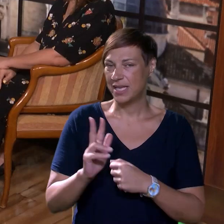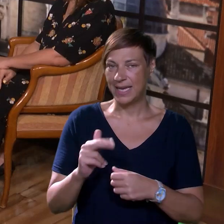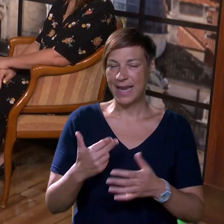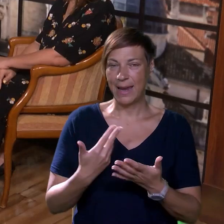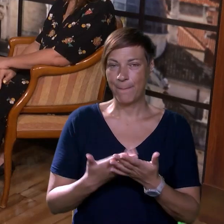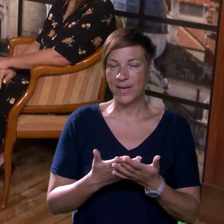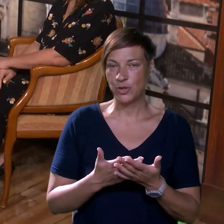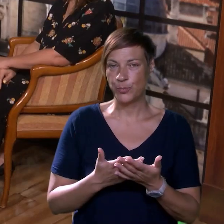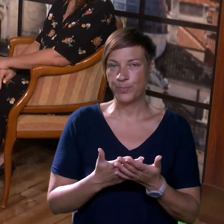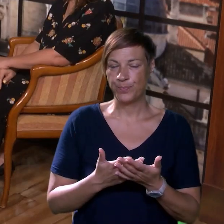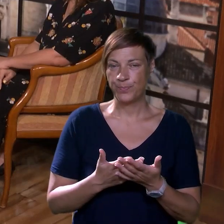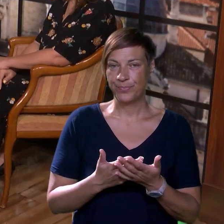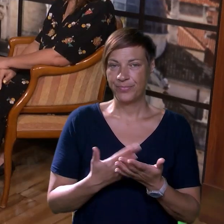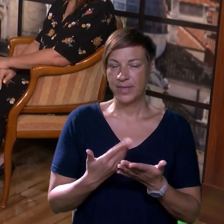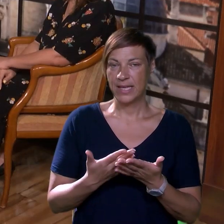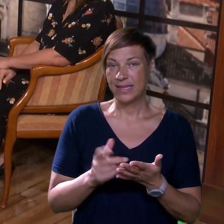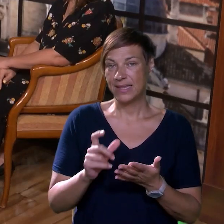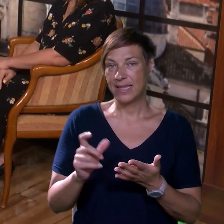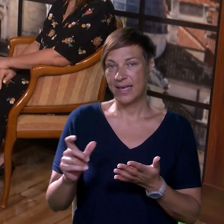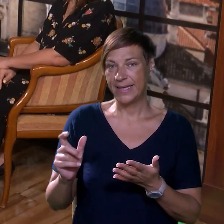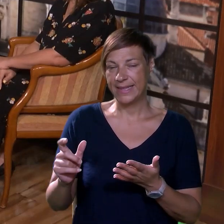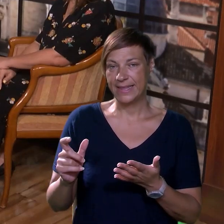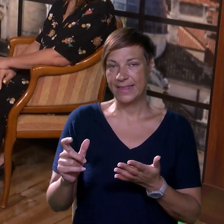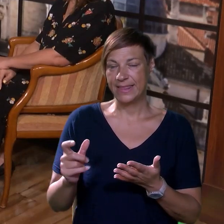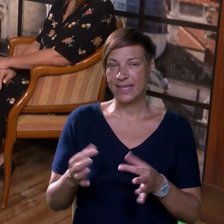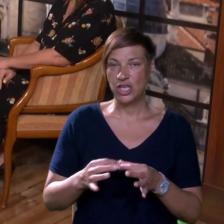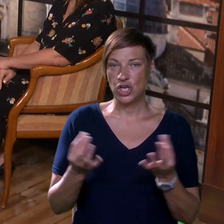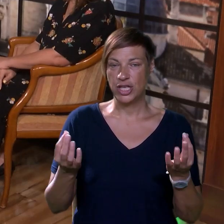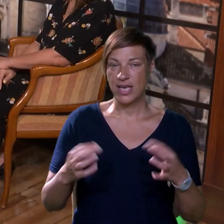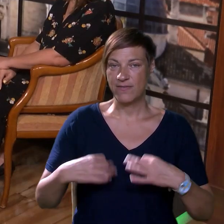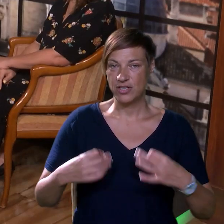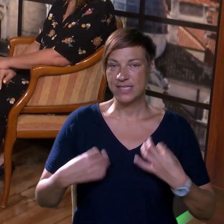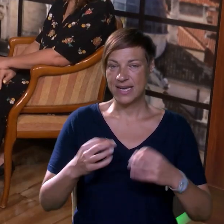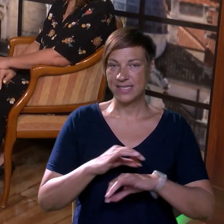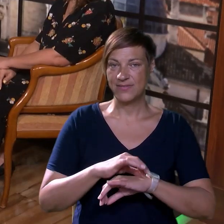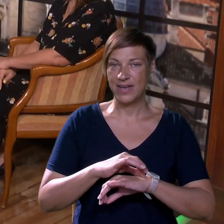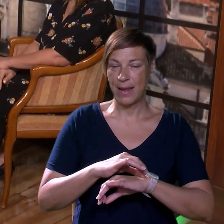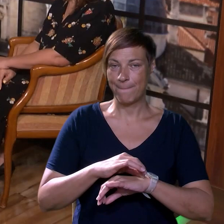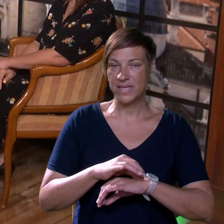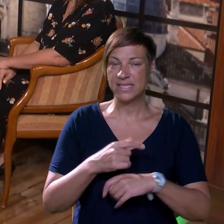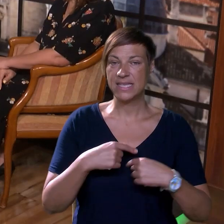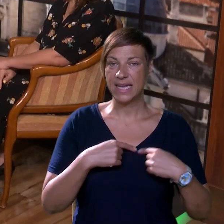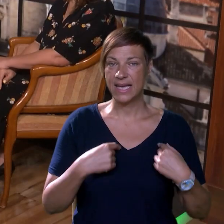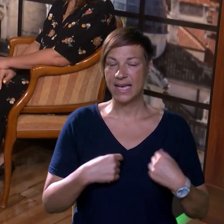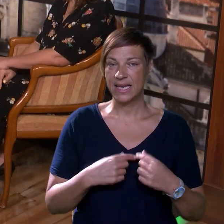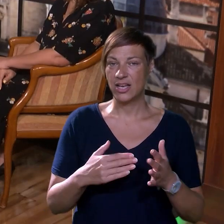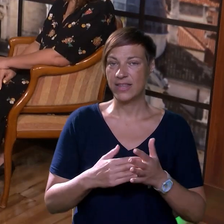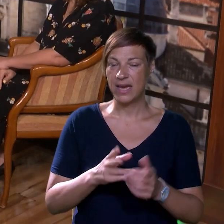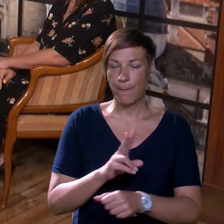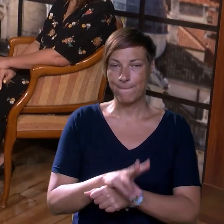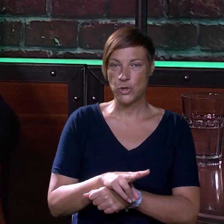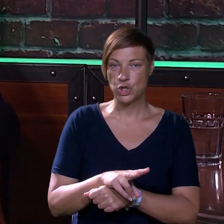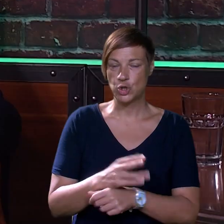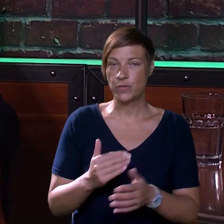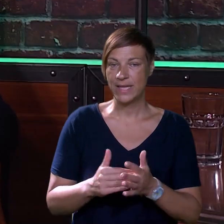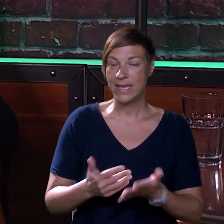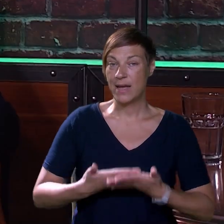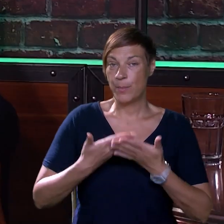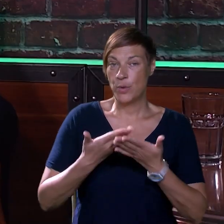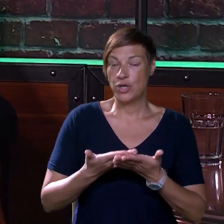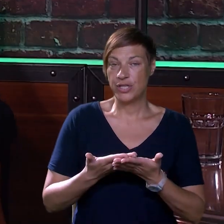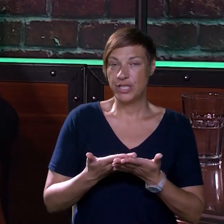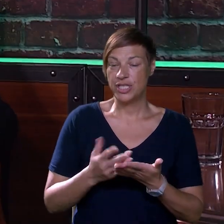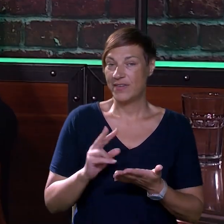Znači, znači, taj segment te javno zdravstvene medicine, osobito kardiologije, trebamo čuvati i trebamo održavati,